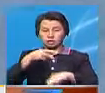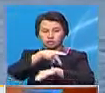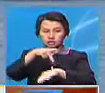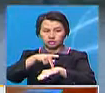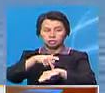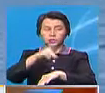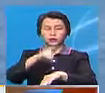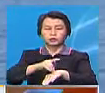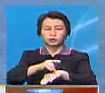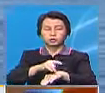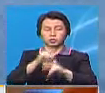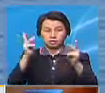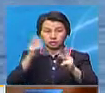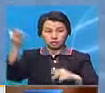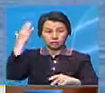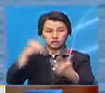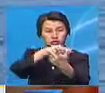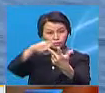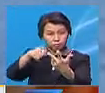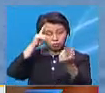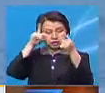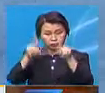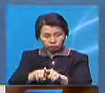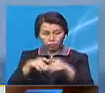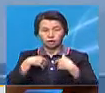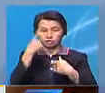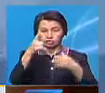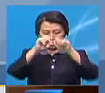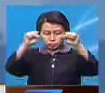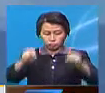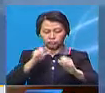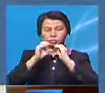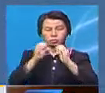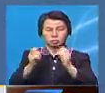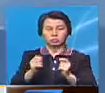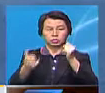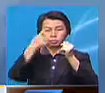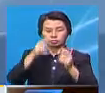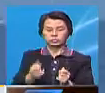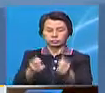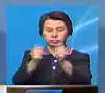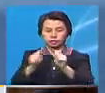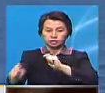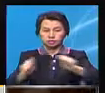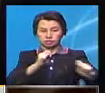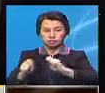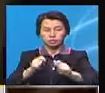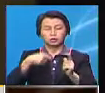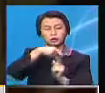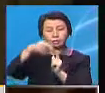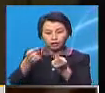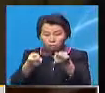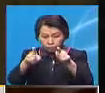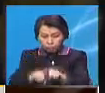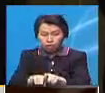khamis lalu ketiga-tiga negara turut bersetuju untuk mewujudkan satu sistem komunikasi segera bagi mempercepat tindakan apabila